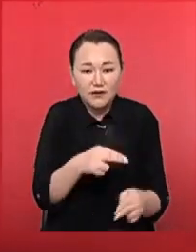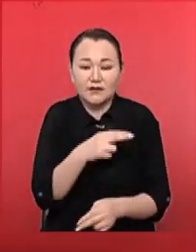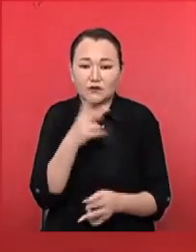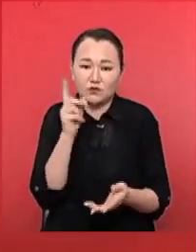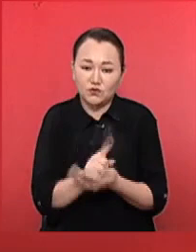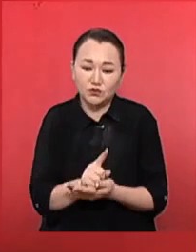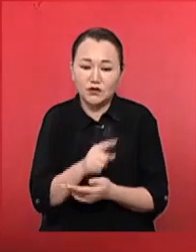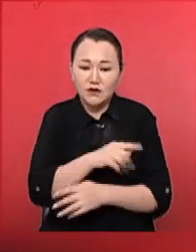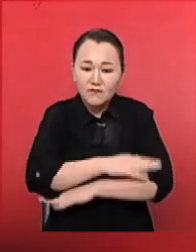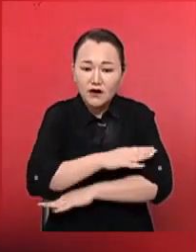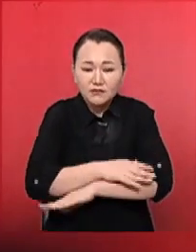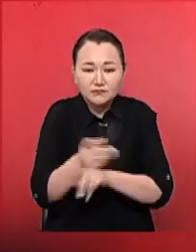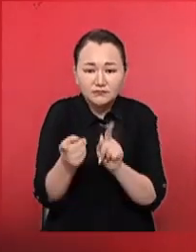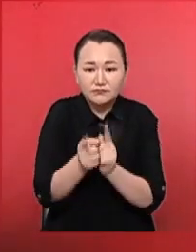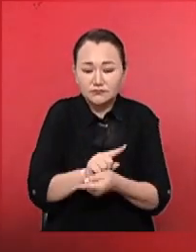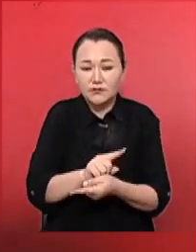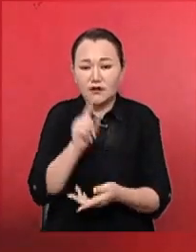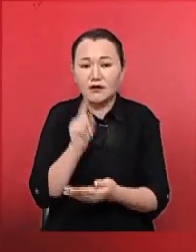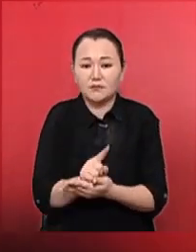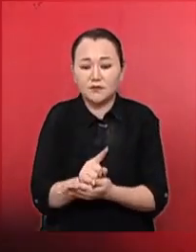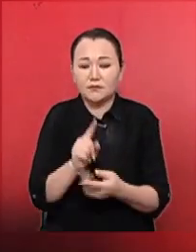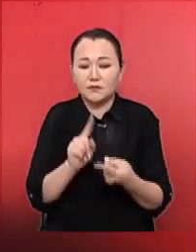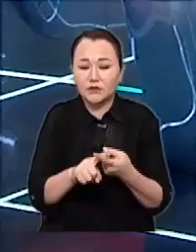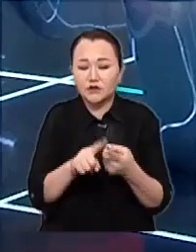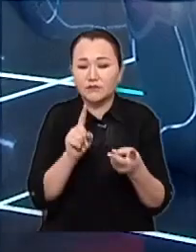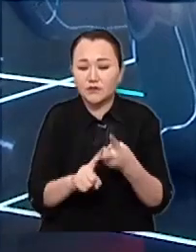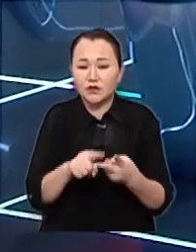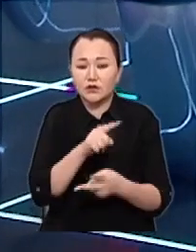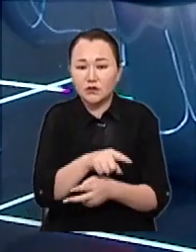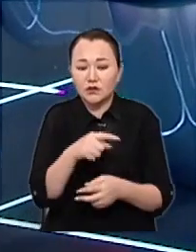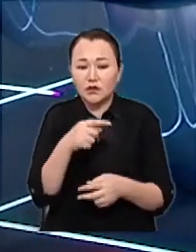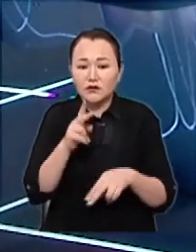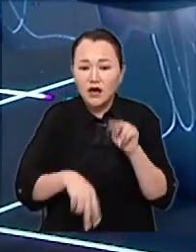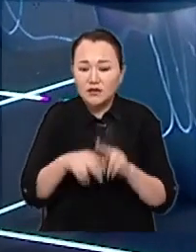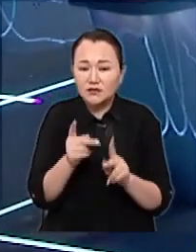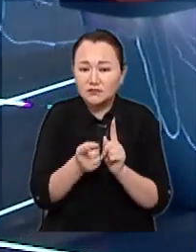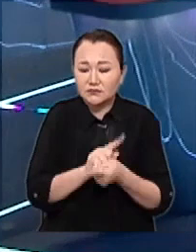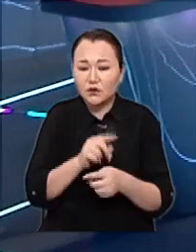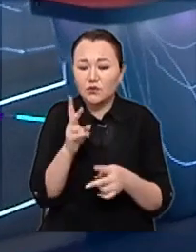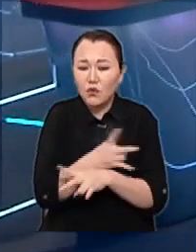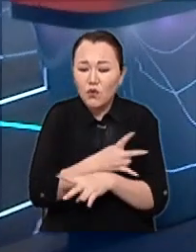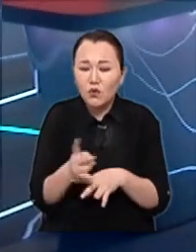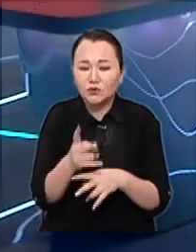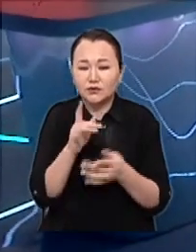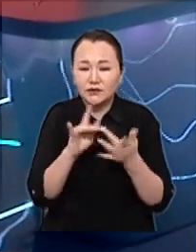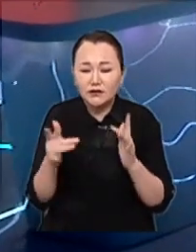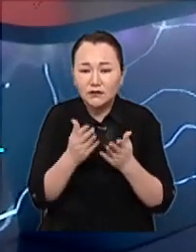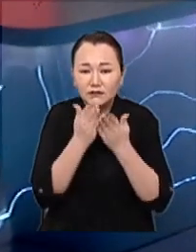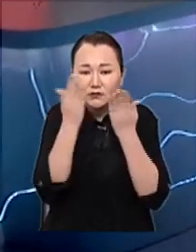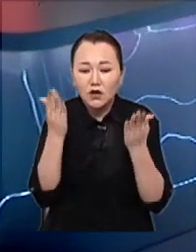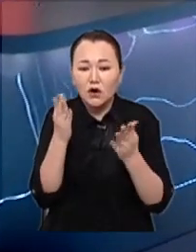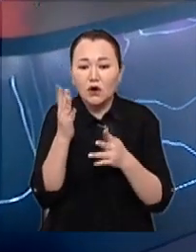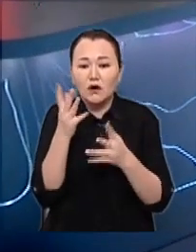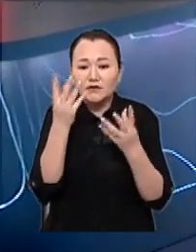Әрине баланың мінез құлқы өзгереді. Мысалы, біріншіден, екіншіден оның түнгі ұйқысы бұзылуы мүмкін. Олар түнімен жаңа компьютерде, интернетте отырып,